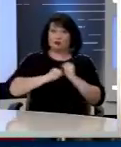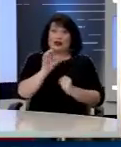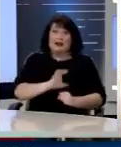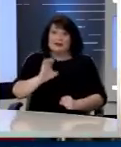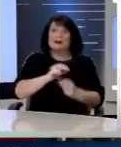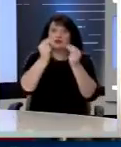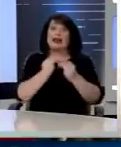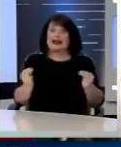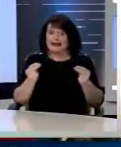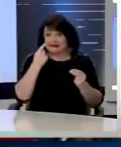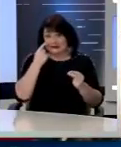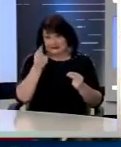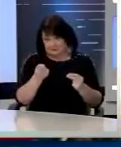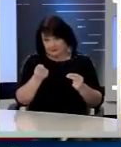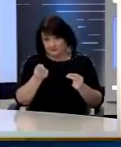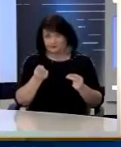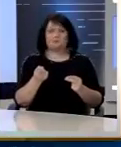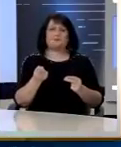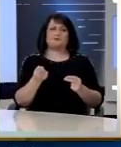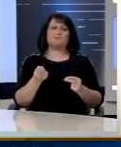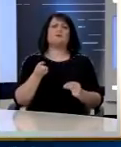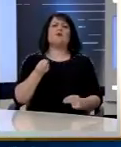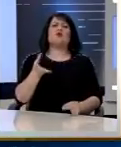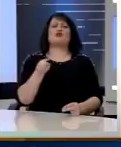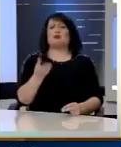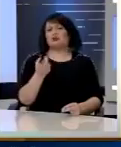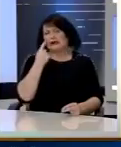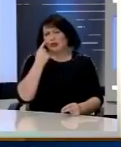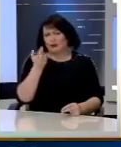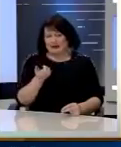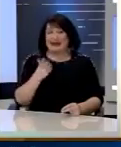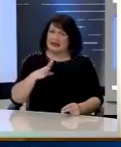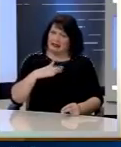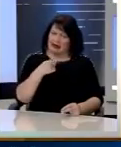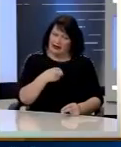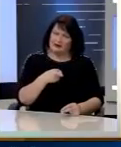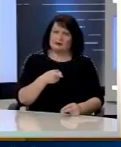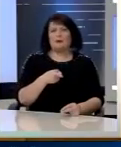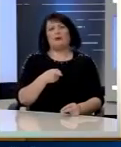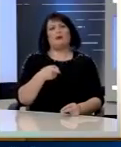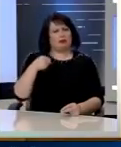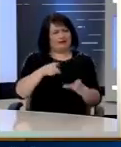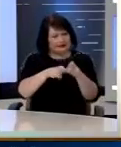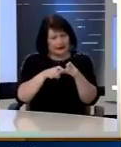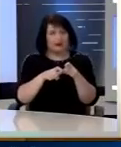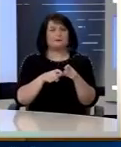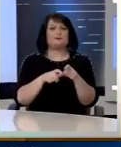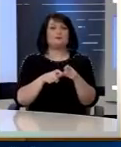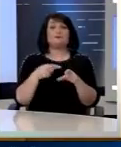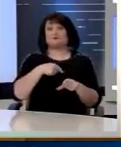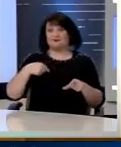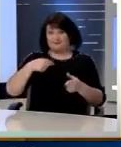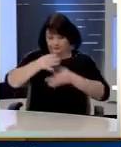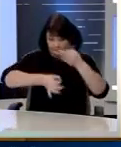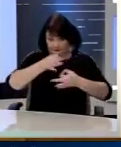λύση για τη δυνατότητα παραγωγής του πολύ μεγάλου αριθμού πυρομαχικών που ήθελε και στα λογικά πλαίσια που ζήτησε η IGG, ο διευθύνων σύμβουλος της